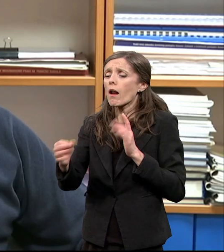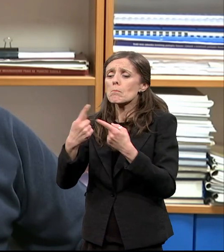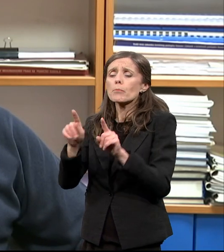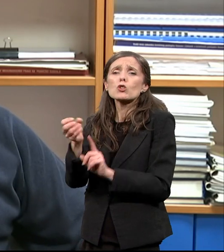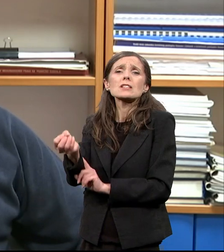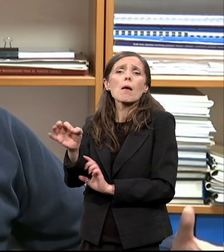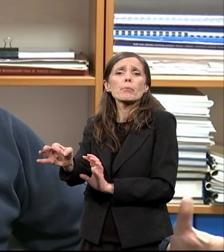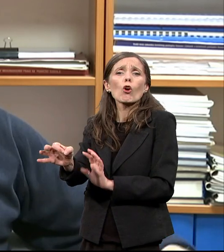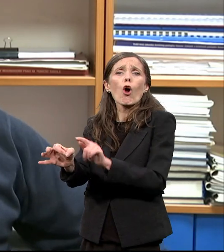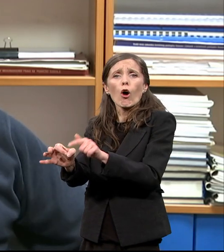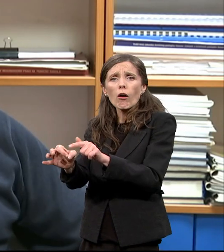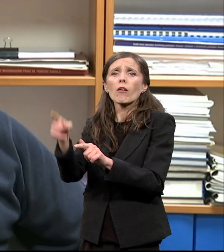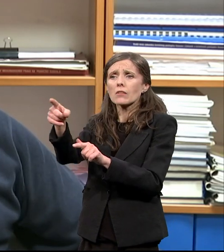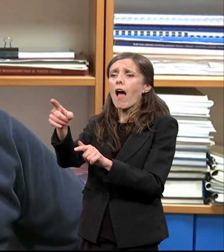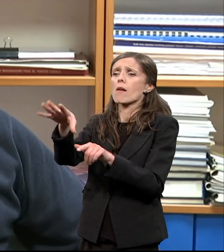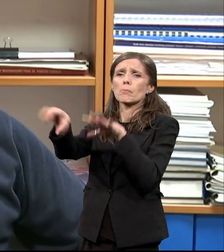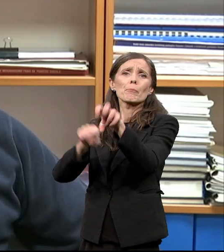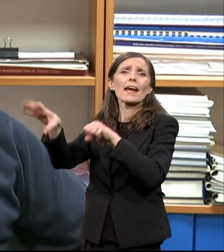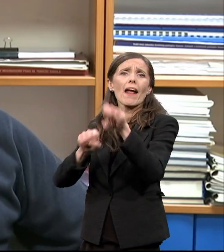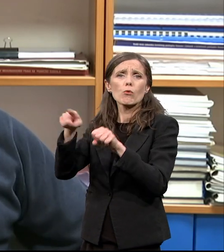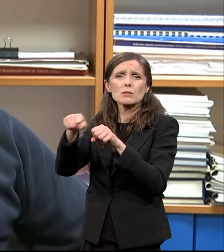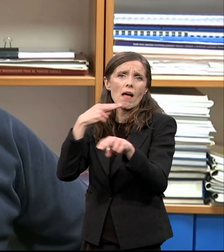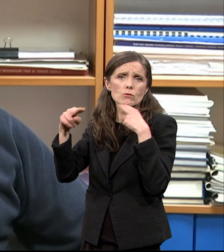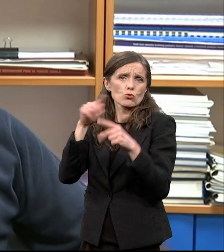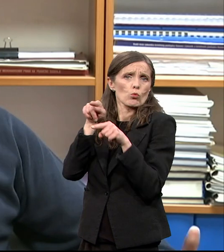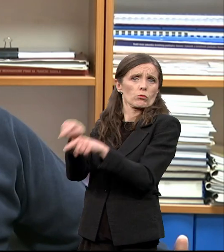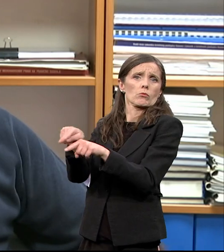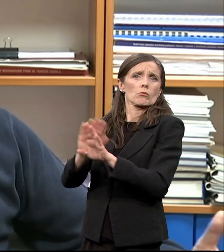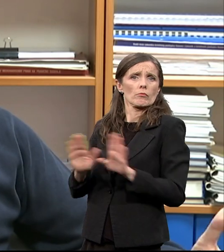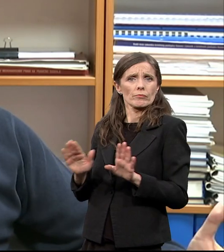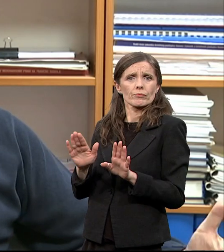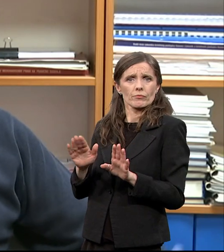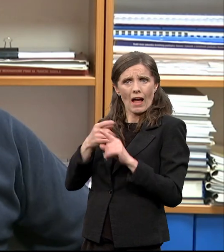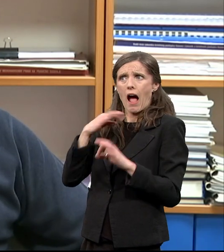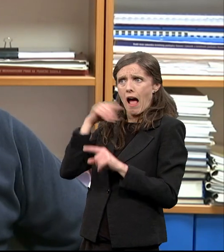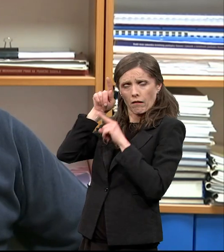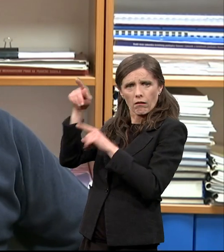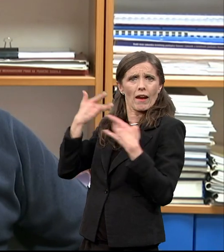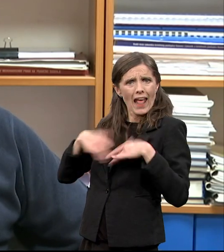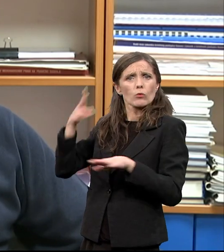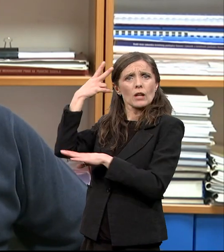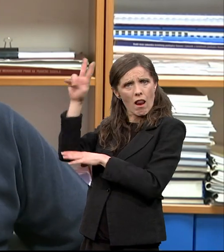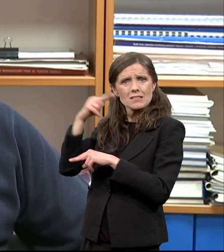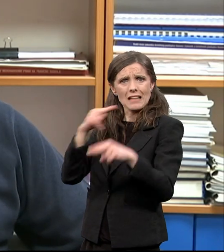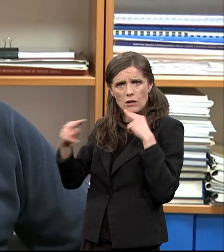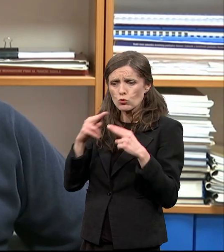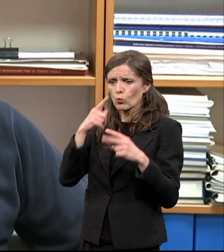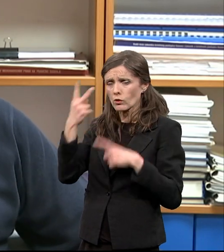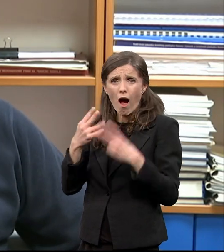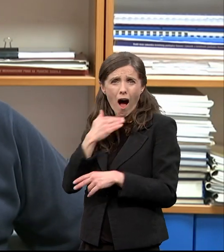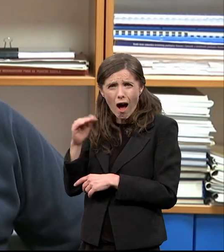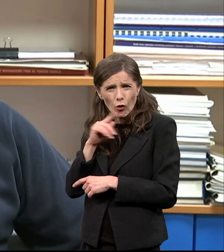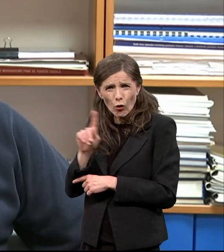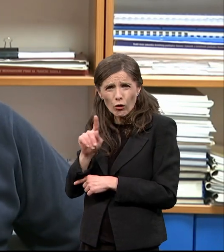i neka preuzme ove predmete da radi, da ih rade sudije, znači neutralne strane sudije. Inače, u suprotnom,